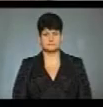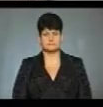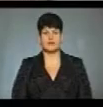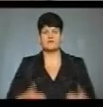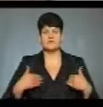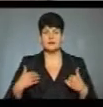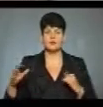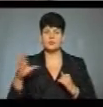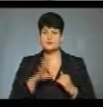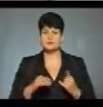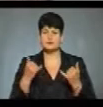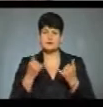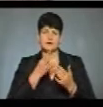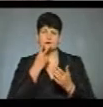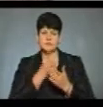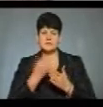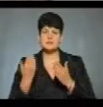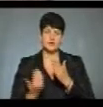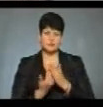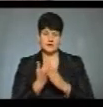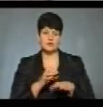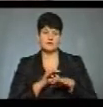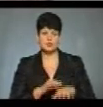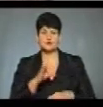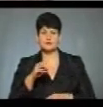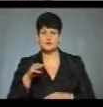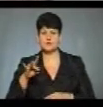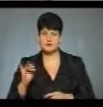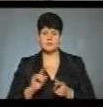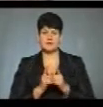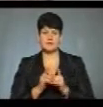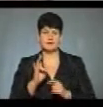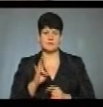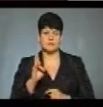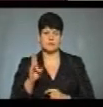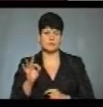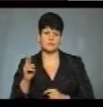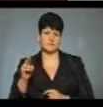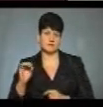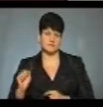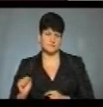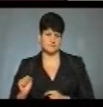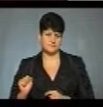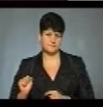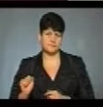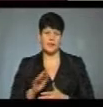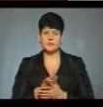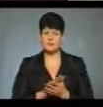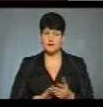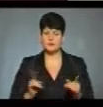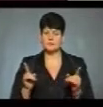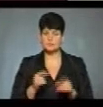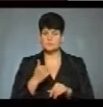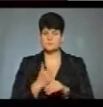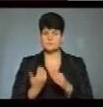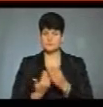Вітаю всіх, хто зараз з нами. Ви дивитеся новини. Я ведуча Соломія Струс, сурдопереклад Надія Куцовська. І далі коротко про головні події